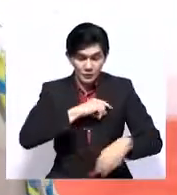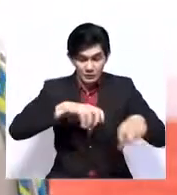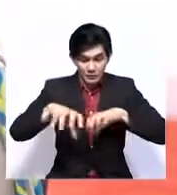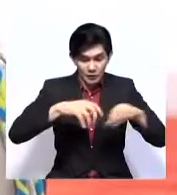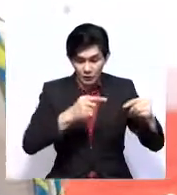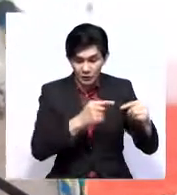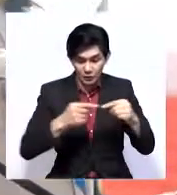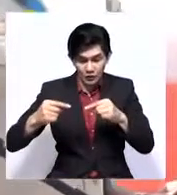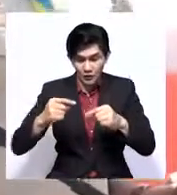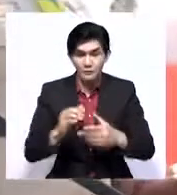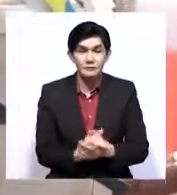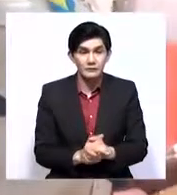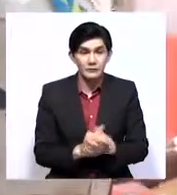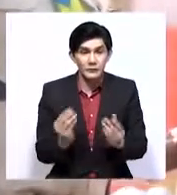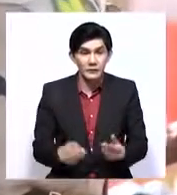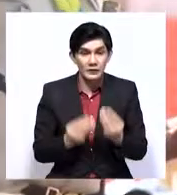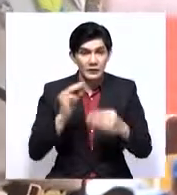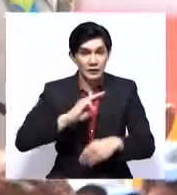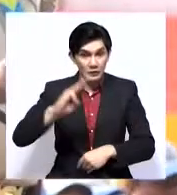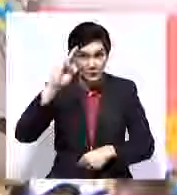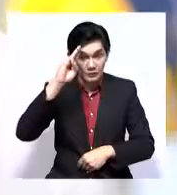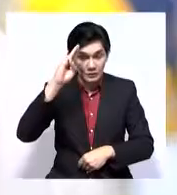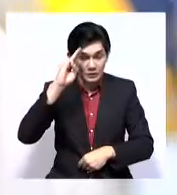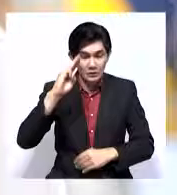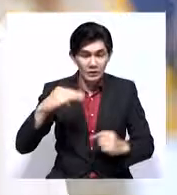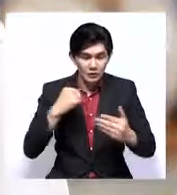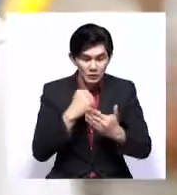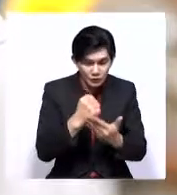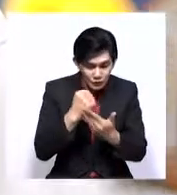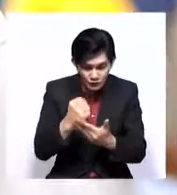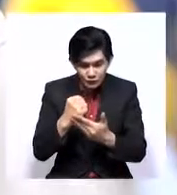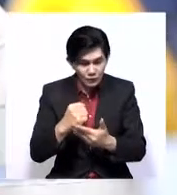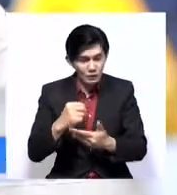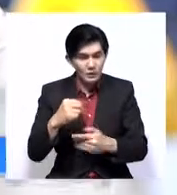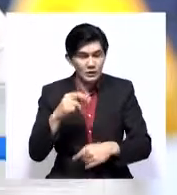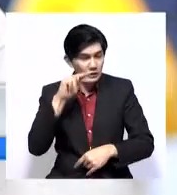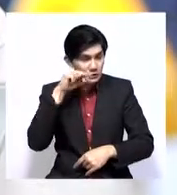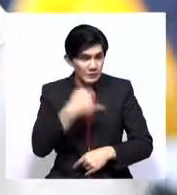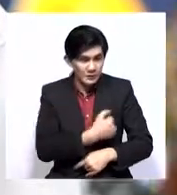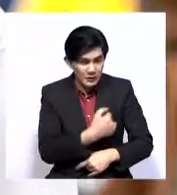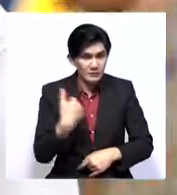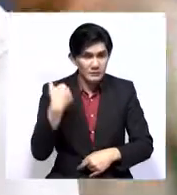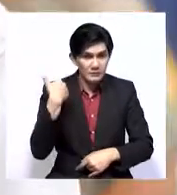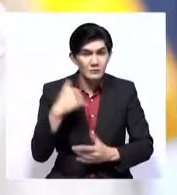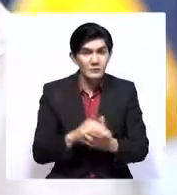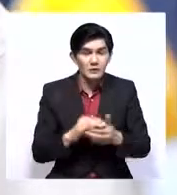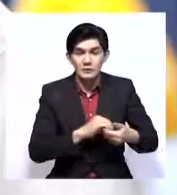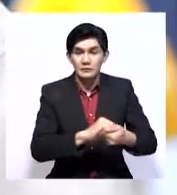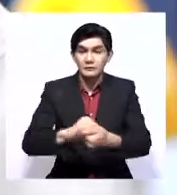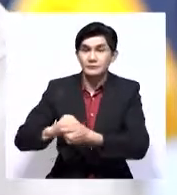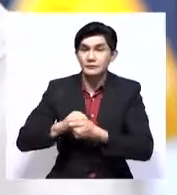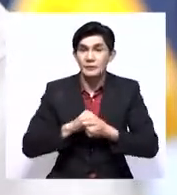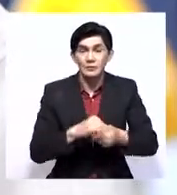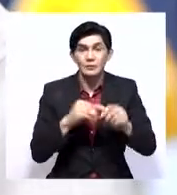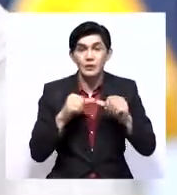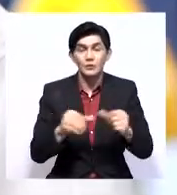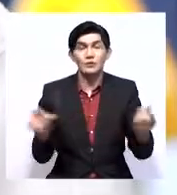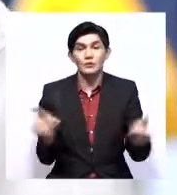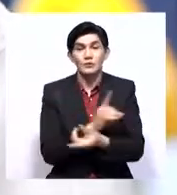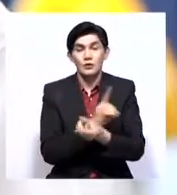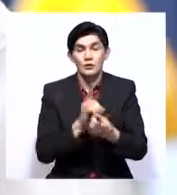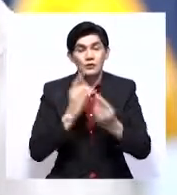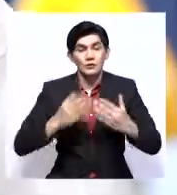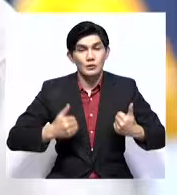อย่างต่อเนื่อง เพื่อให้ลูกเสือได้มีจิตใจที่ดีงามมีจิตอาสามีความสามัคคีอยู่ร่วมกันในสังค